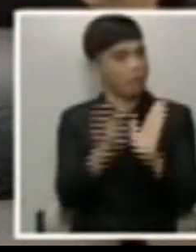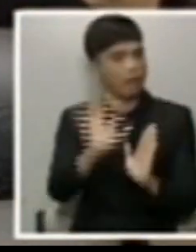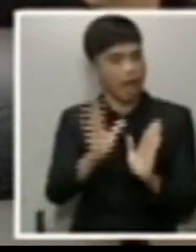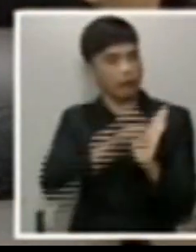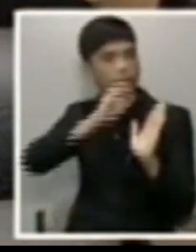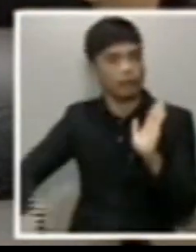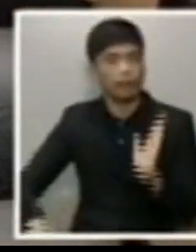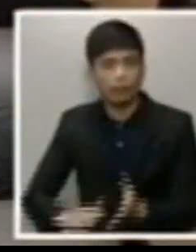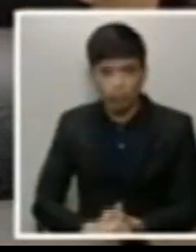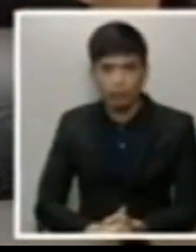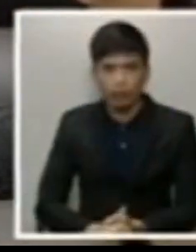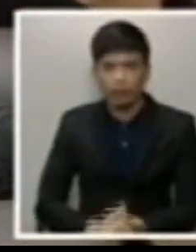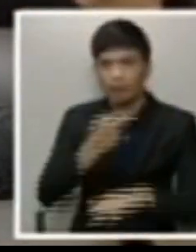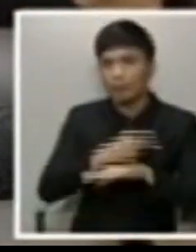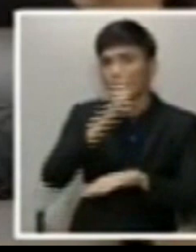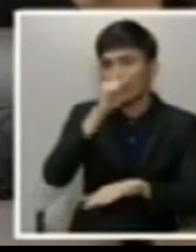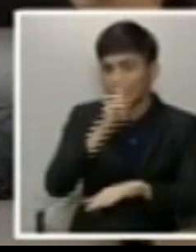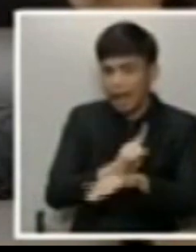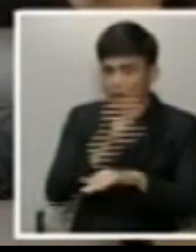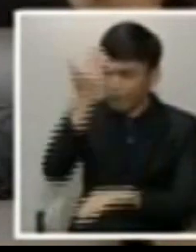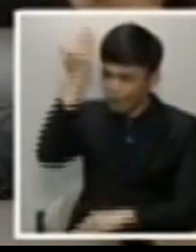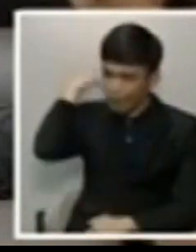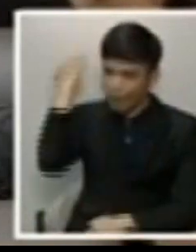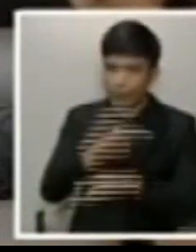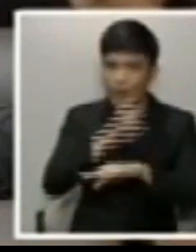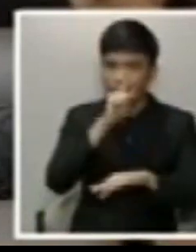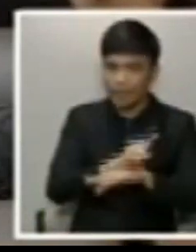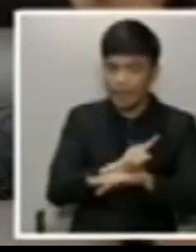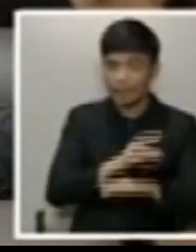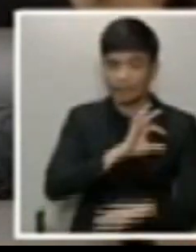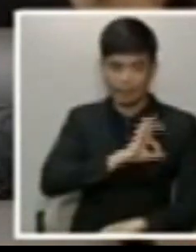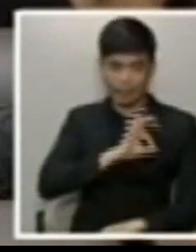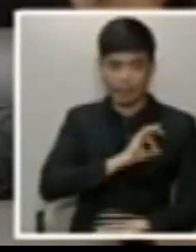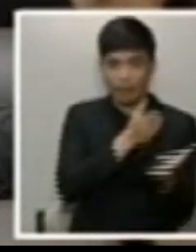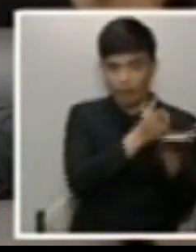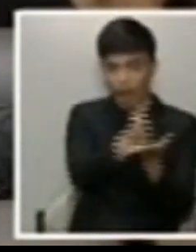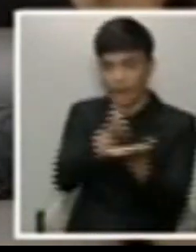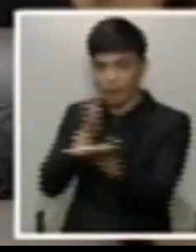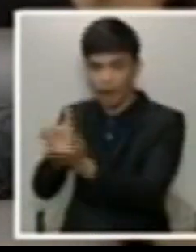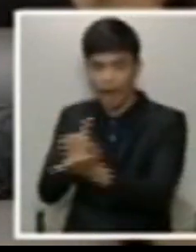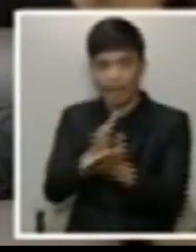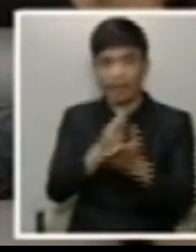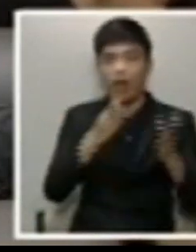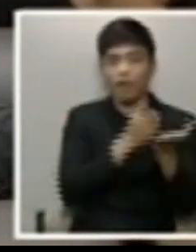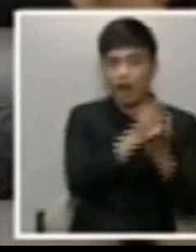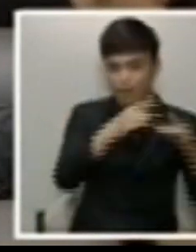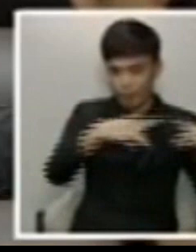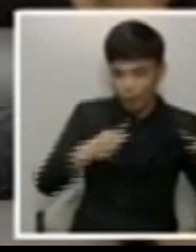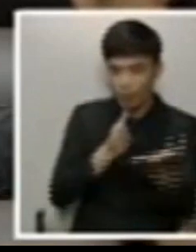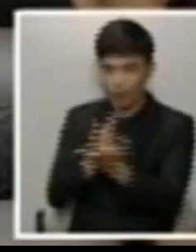ท่านประธานก็เคยวินิจฉัยว่าสมาชิกทั้งสองฝ่ายไม่จะเป็นฝ่ายค้านก็ดีฝ่ายรัฐบา